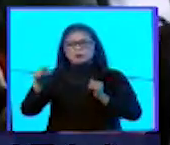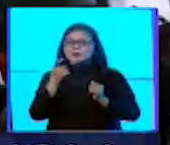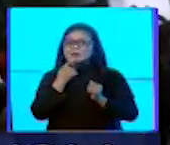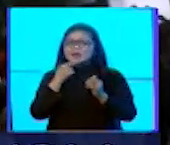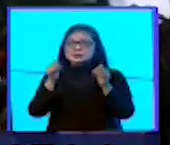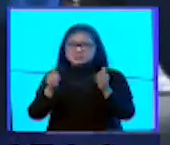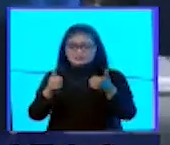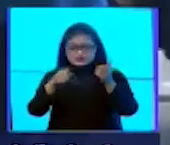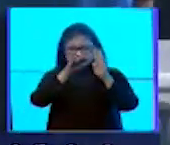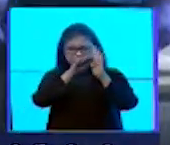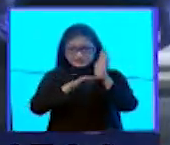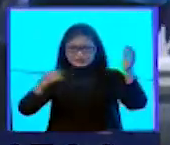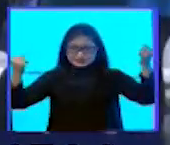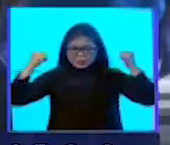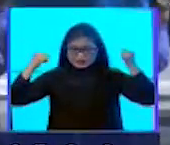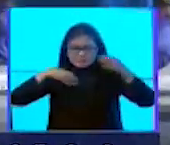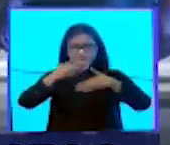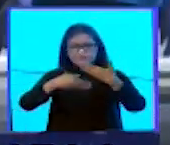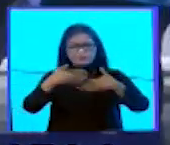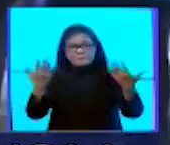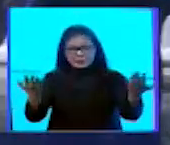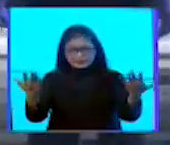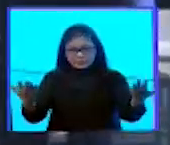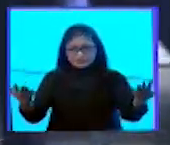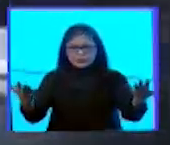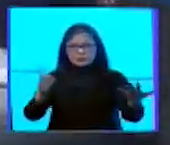protokol kesehatan. Terlebih dua pekan ini Malaysia